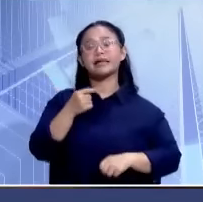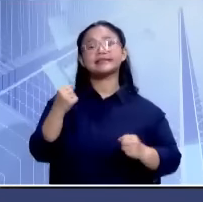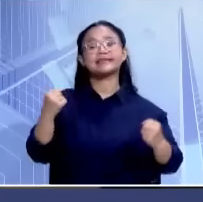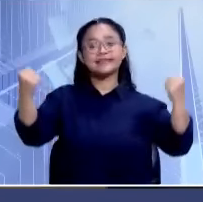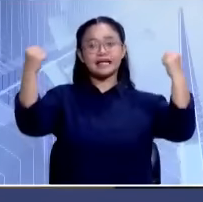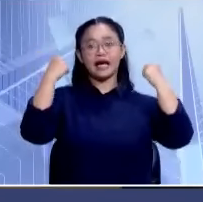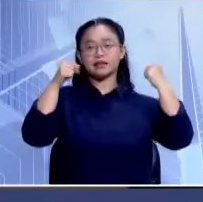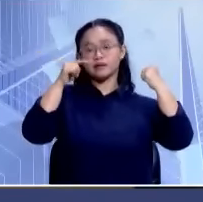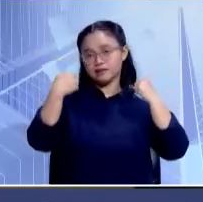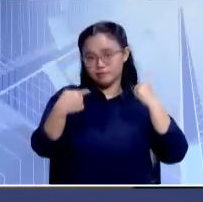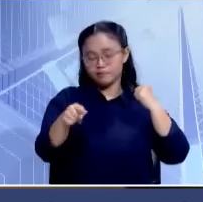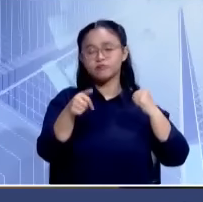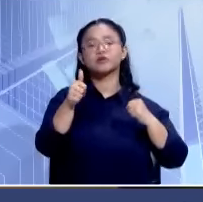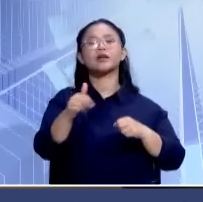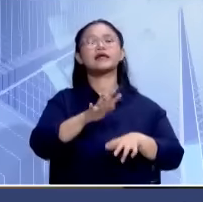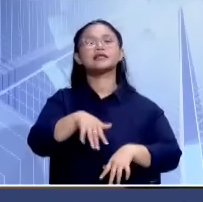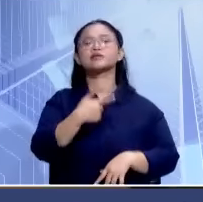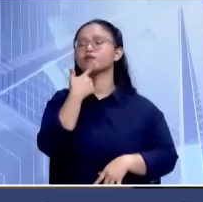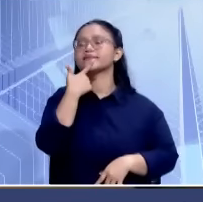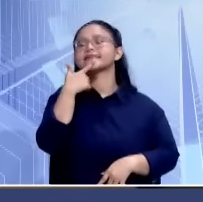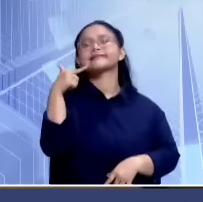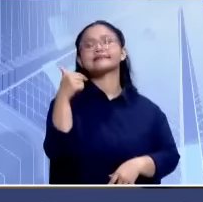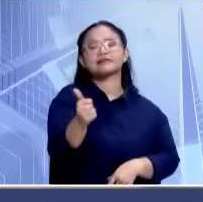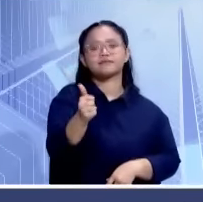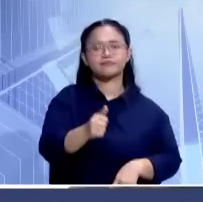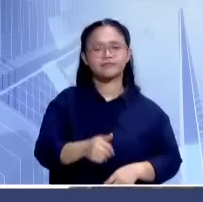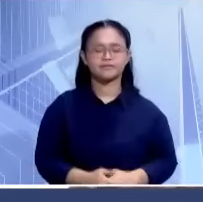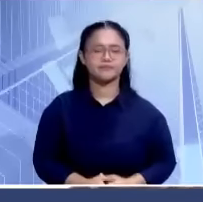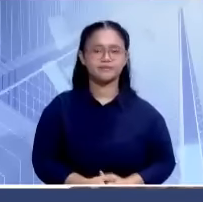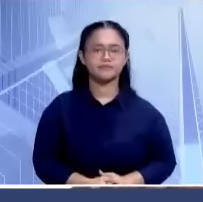sehat, menunya juga lezat.